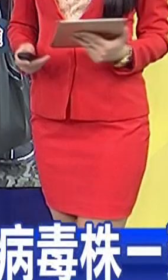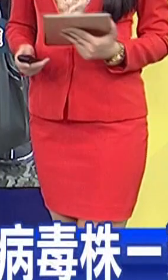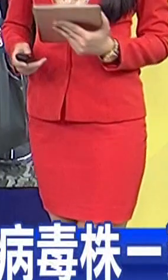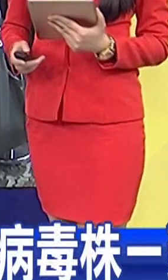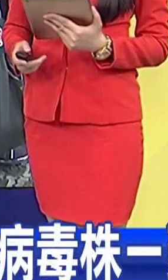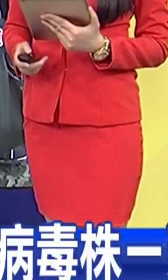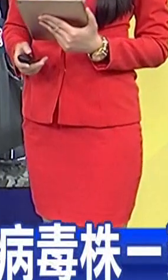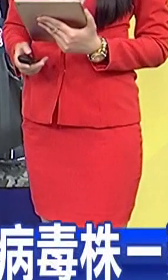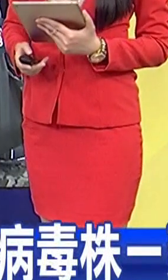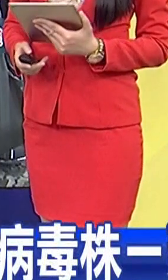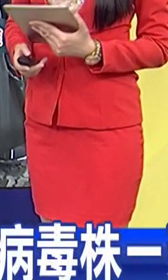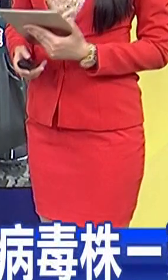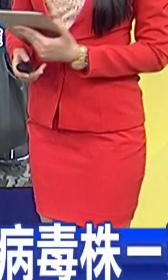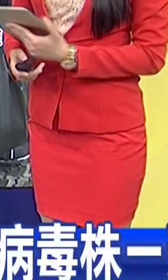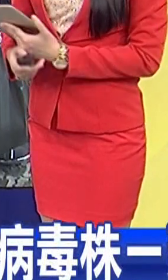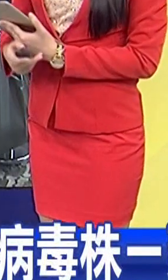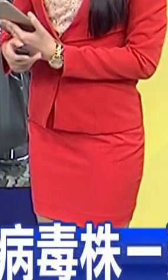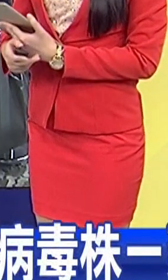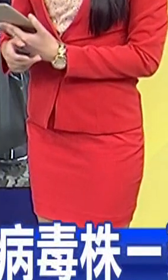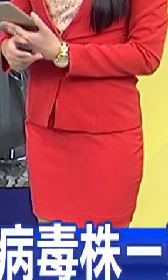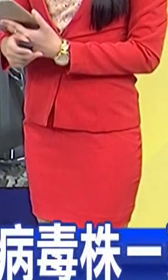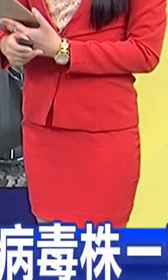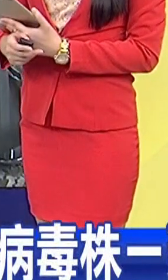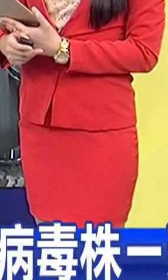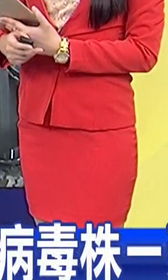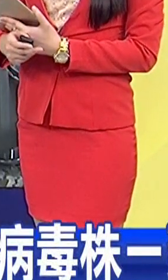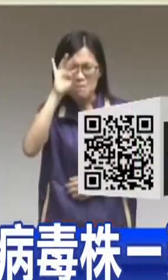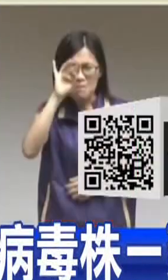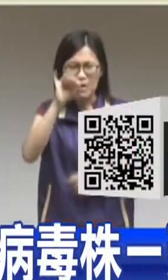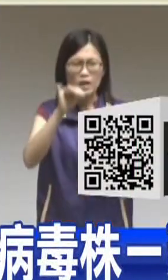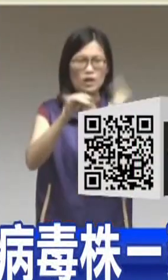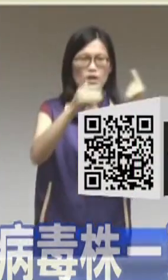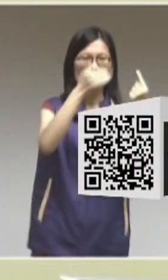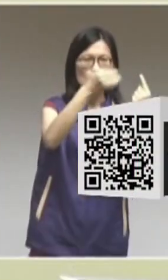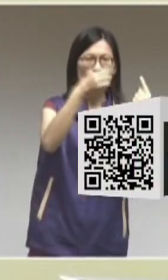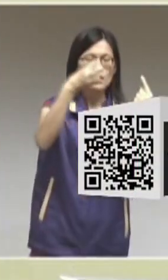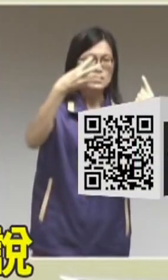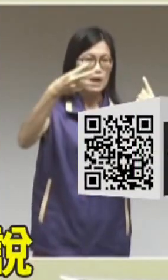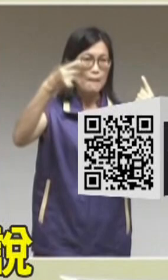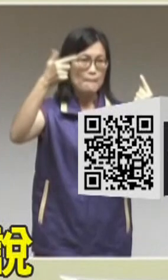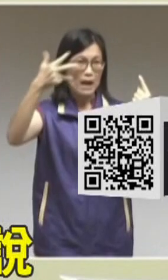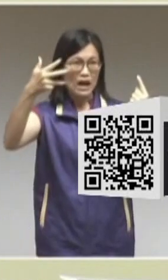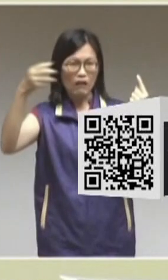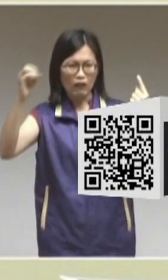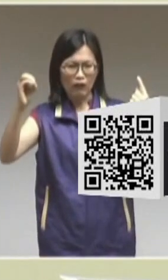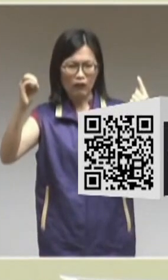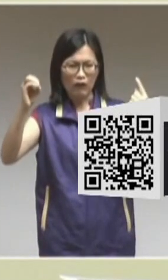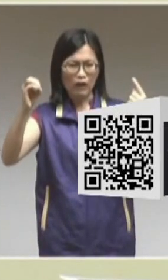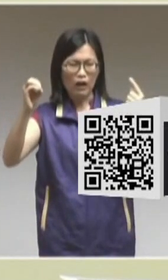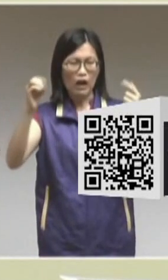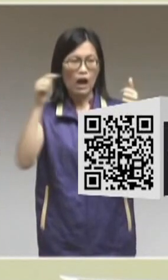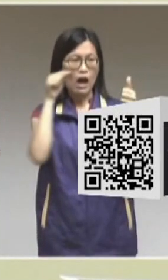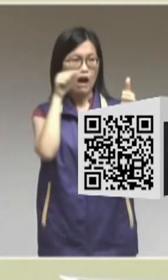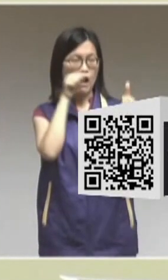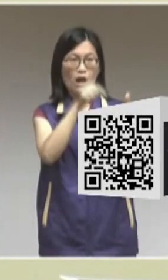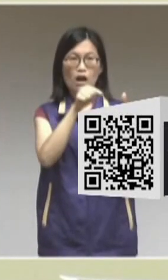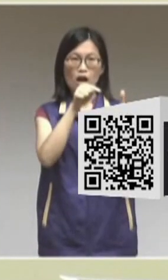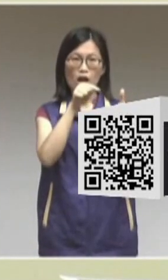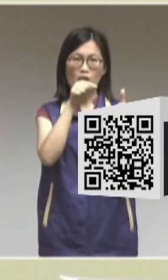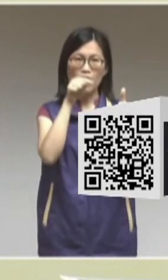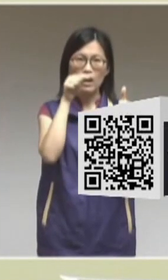子传出去的传播链，感染源也因此找到。 那19380，我们发现说，他的